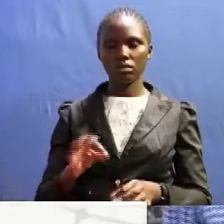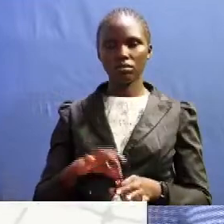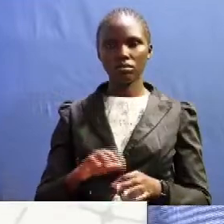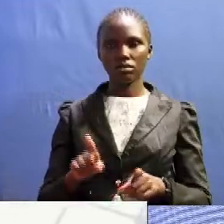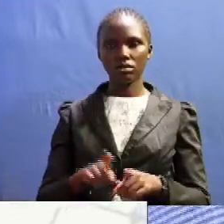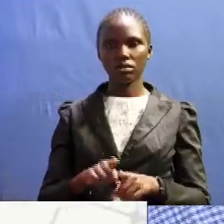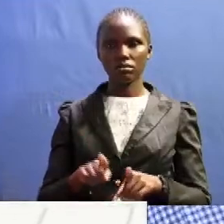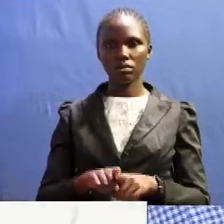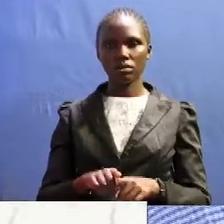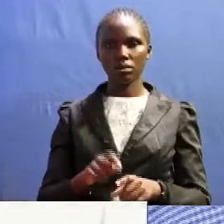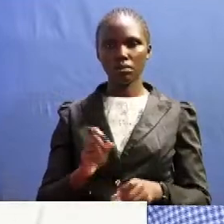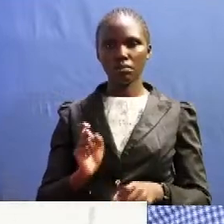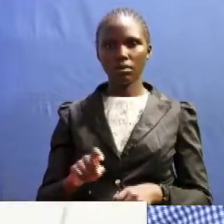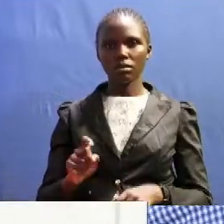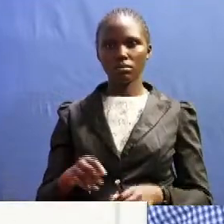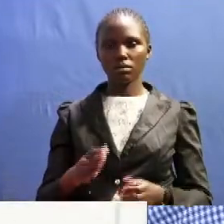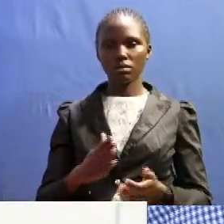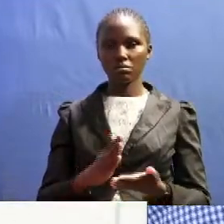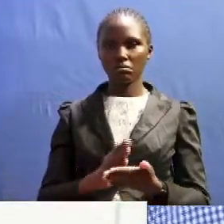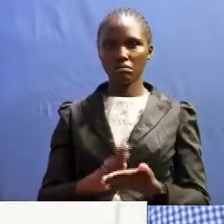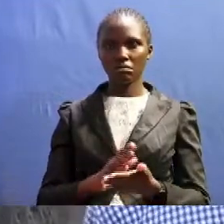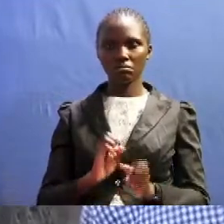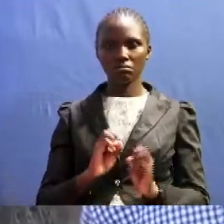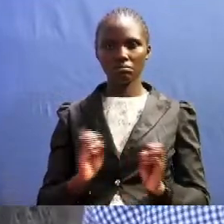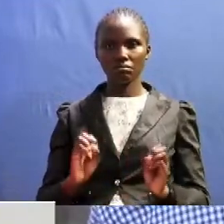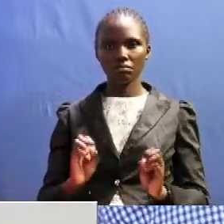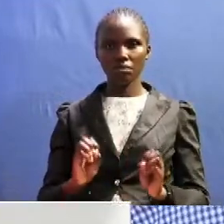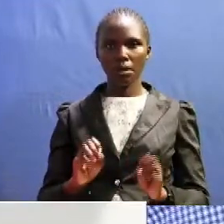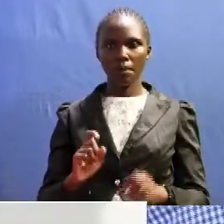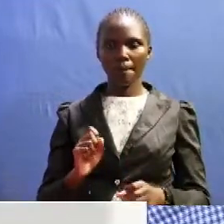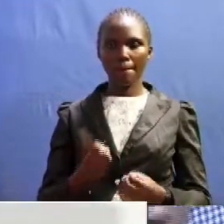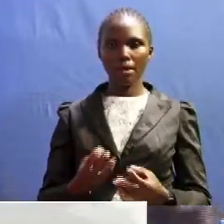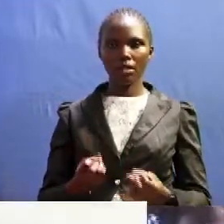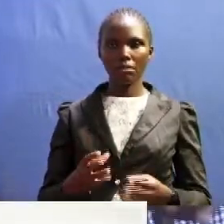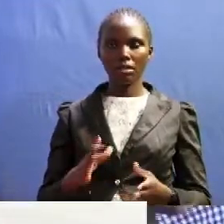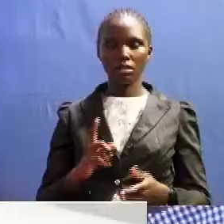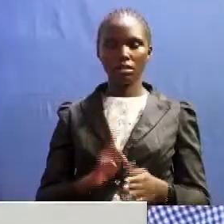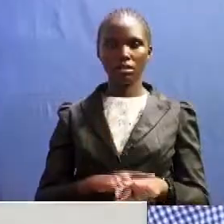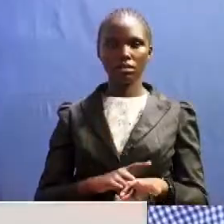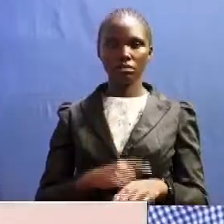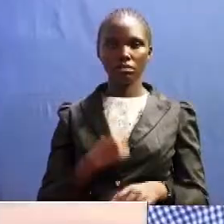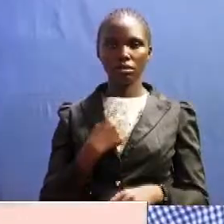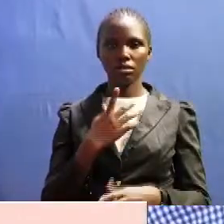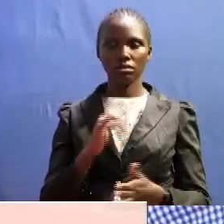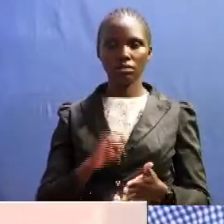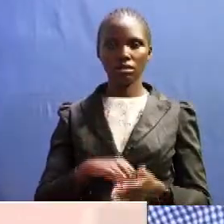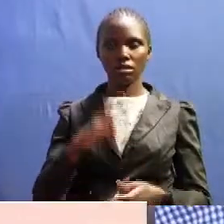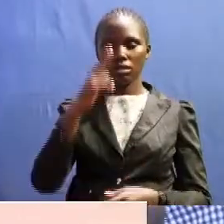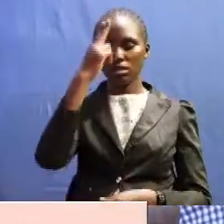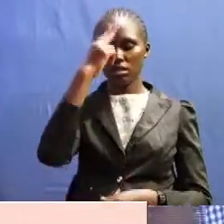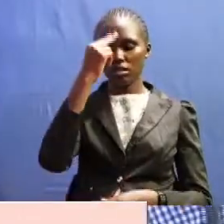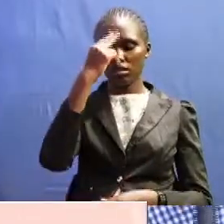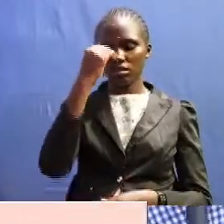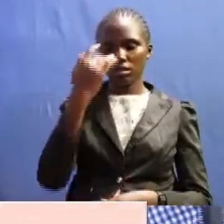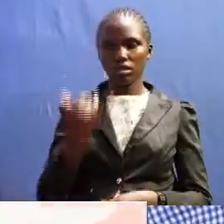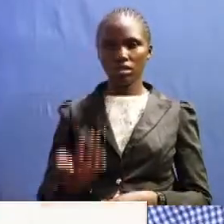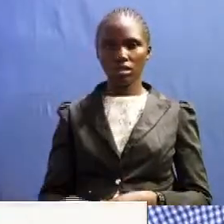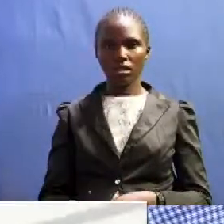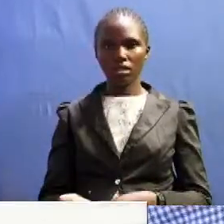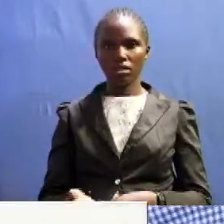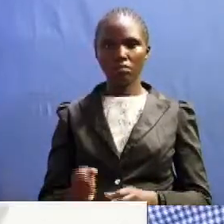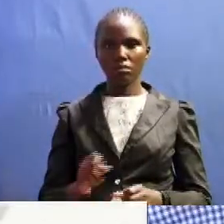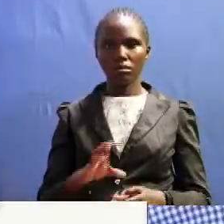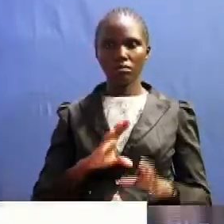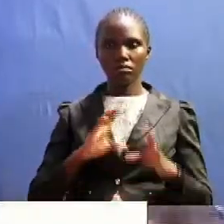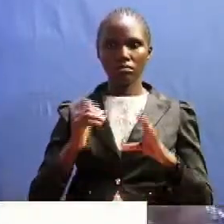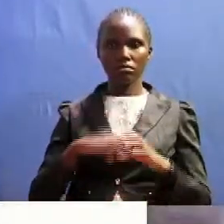inakuja, hamwezi kukata kona. Unajua mara mingi mmekuwa mkituambia hapa Narok, sijui walikuwa mnatuambia maneno